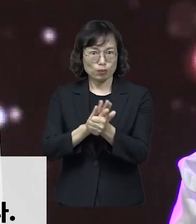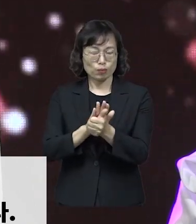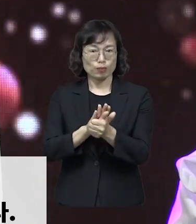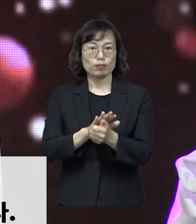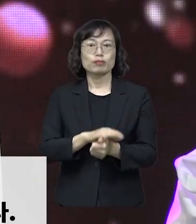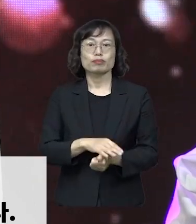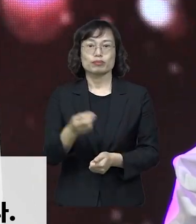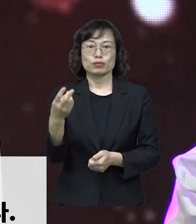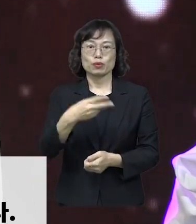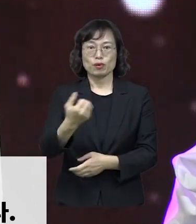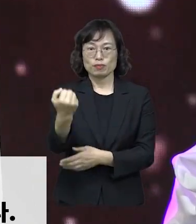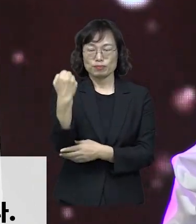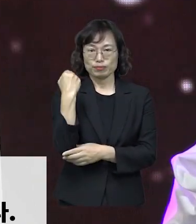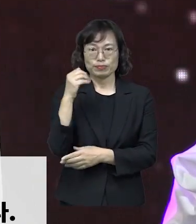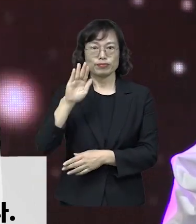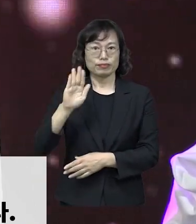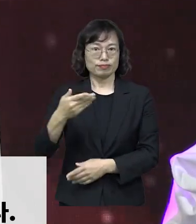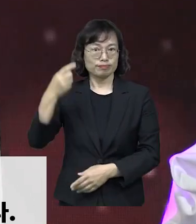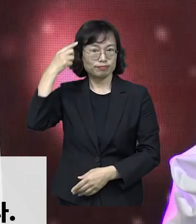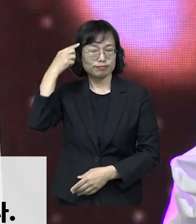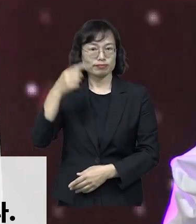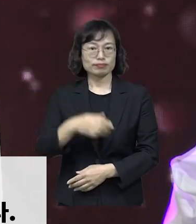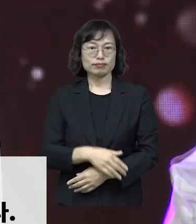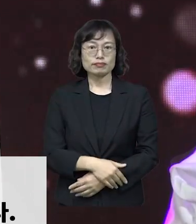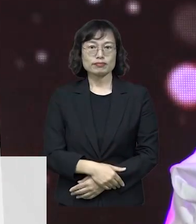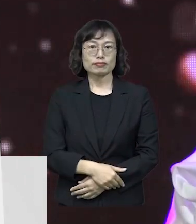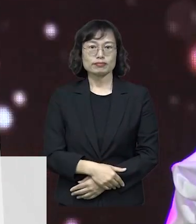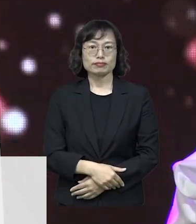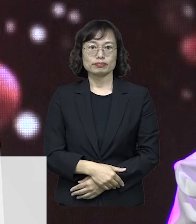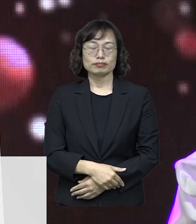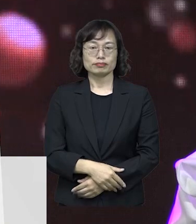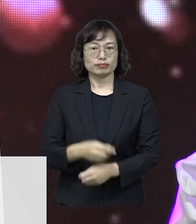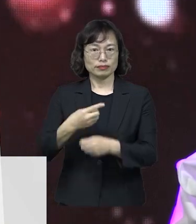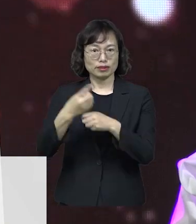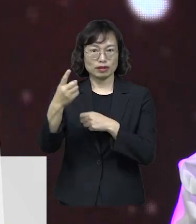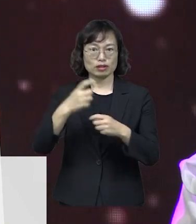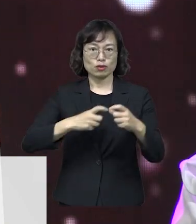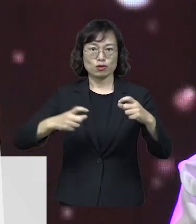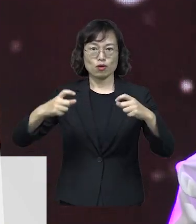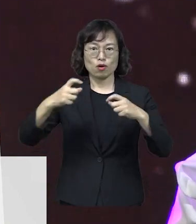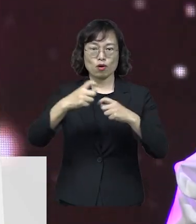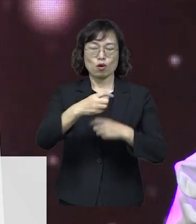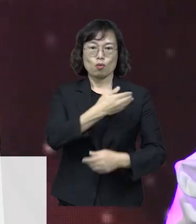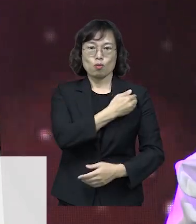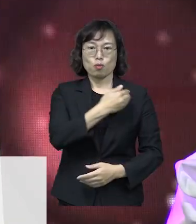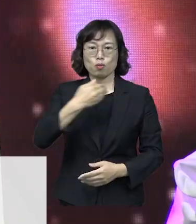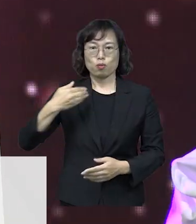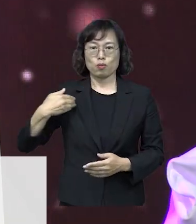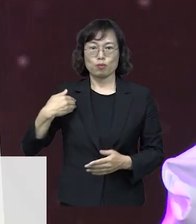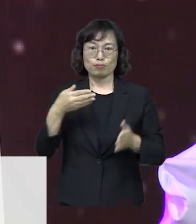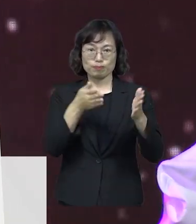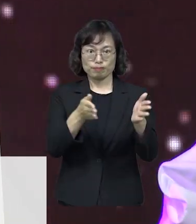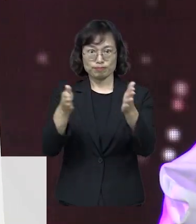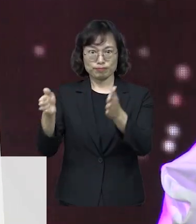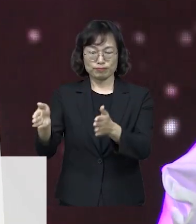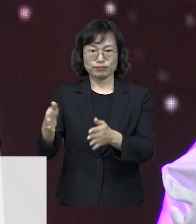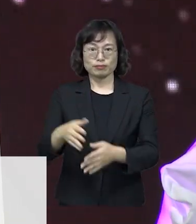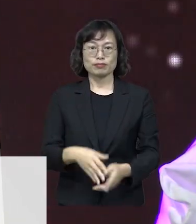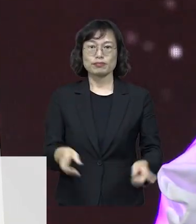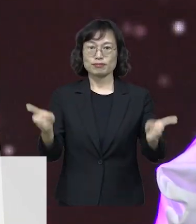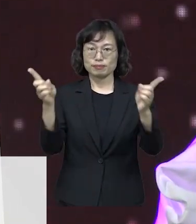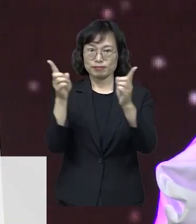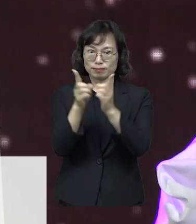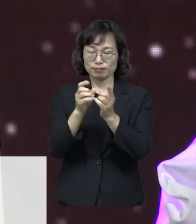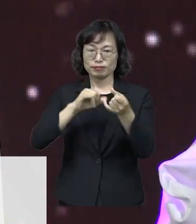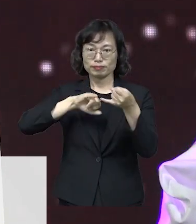위로와 활력소가 되었을 것이라 생각합니다. 내년에는 더욱더 충실한 축전으로 만나뵐